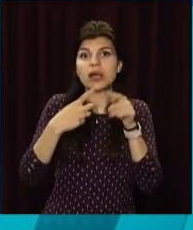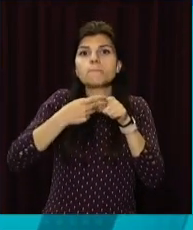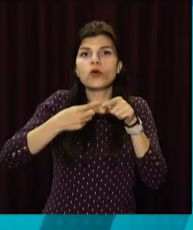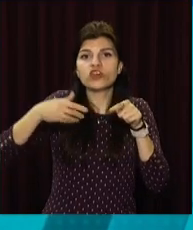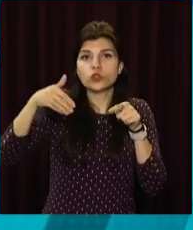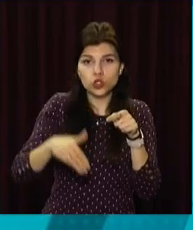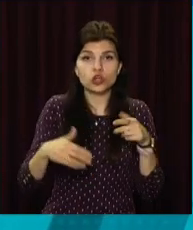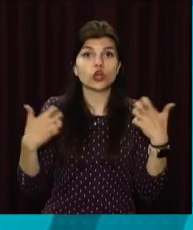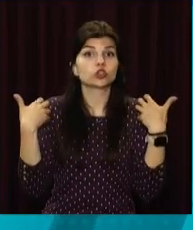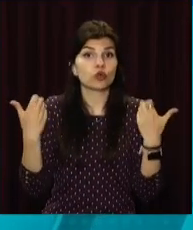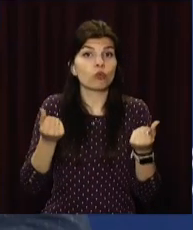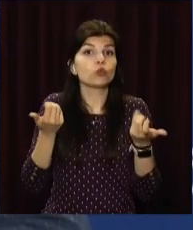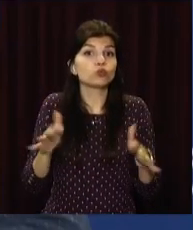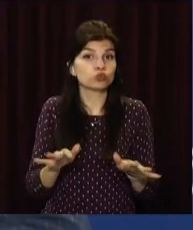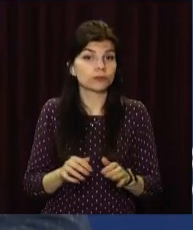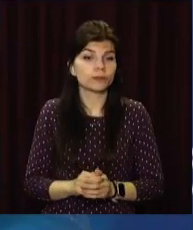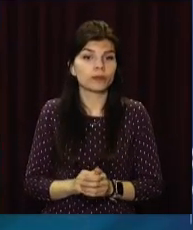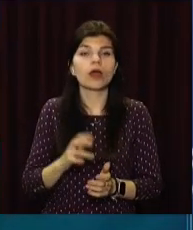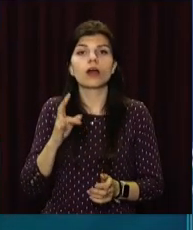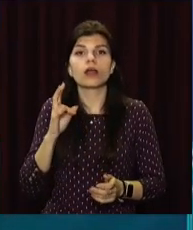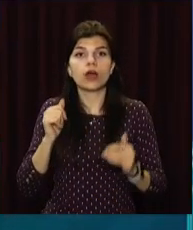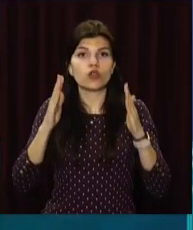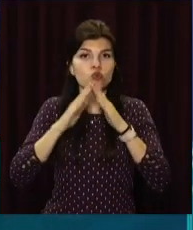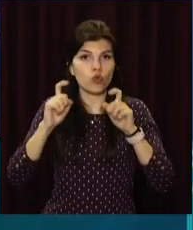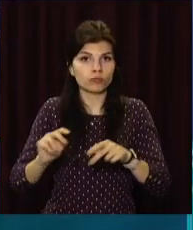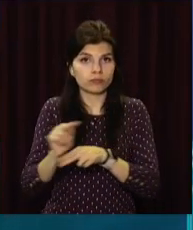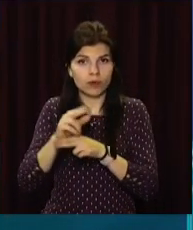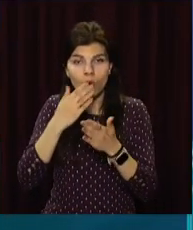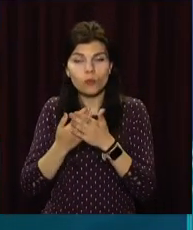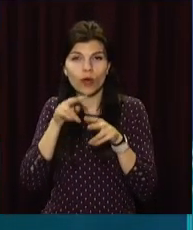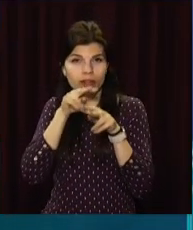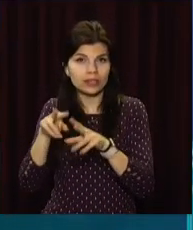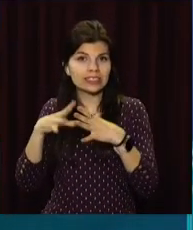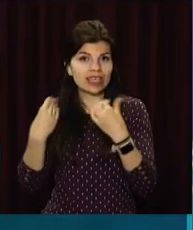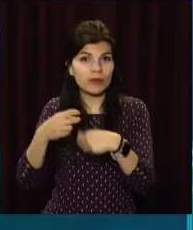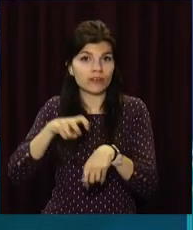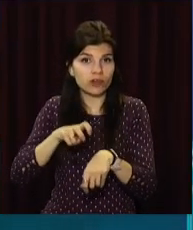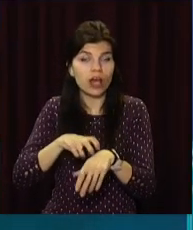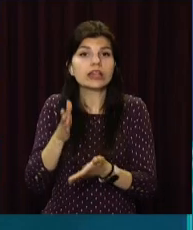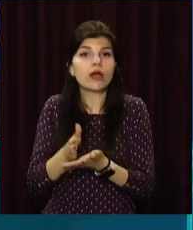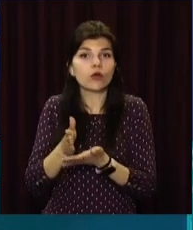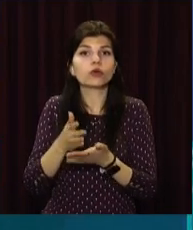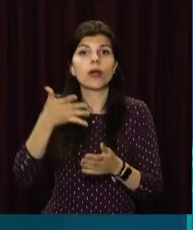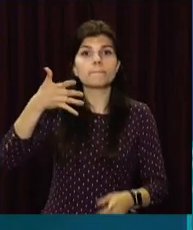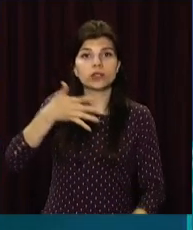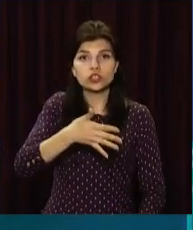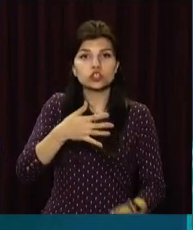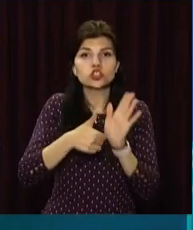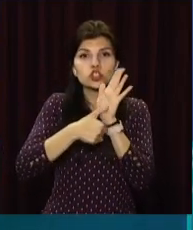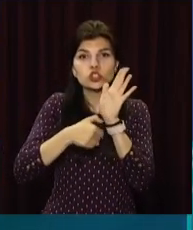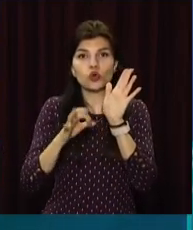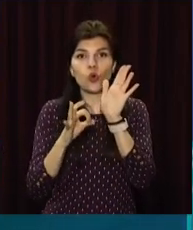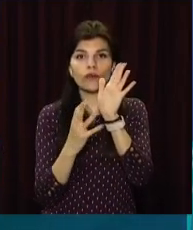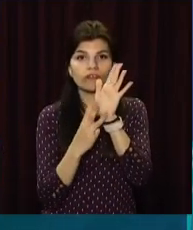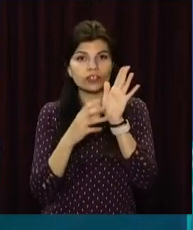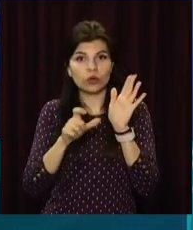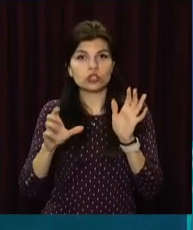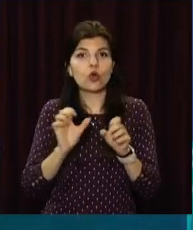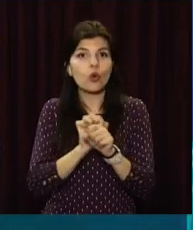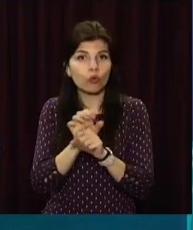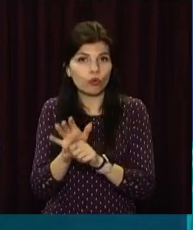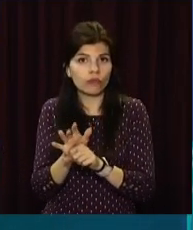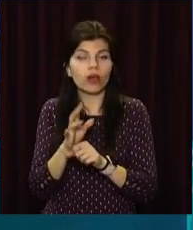дніпрян одужали. На амбулаторному лікуванні під наглядом сімейних лікарів знаходиться 5608 пацієнтів з